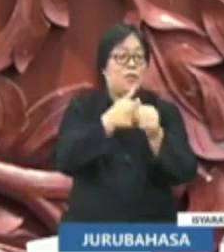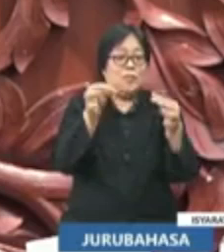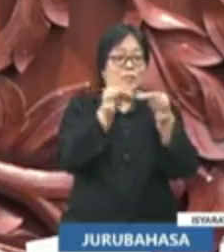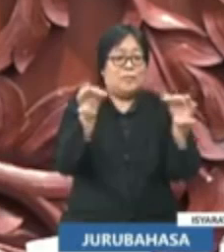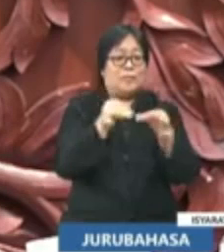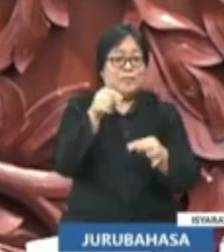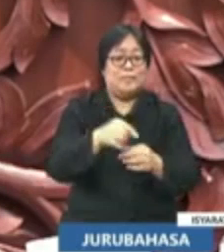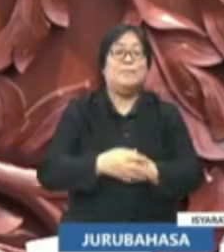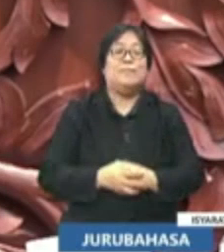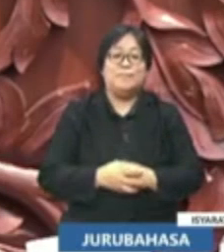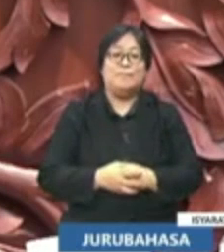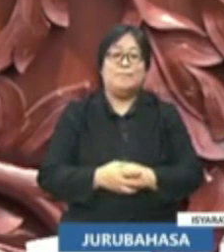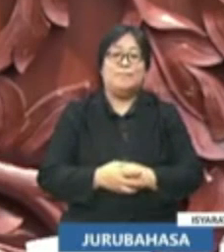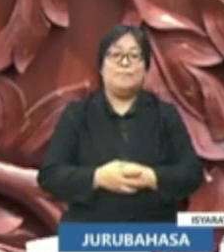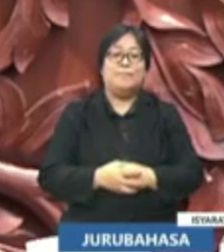di luar sana,